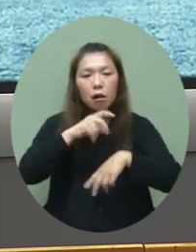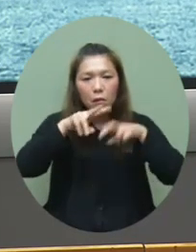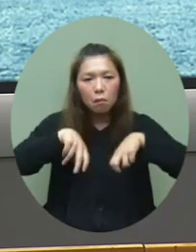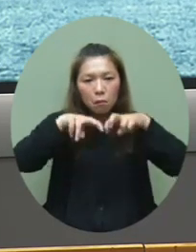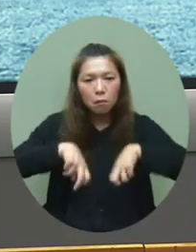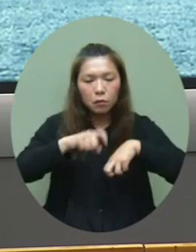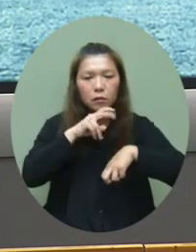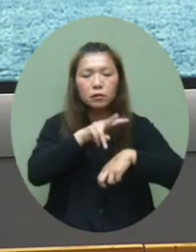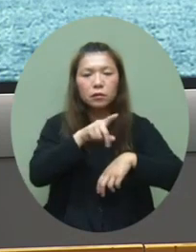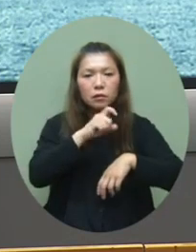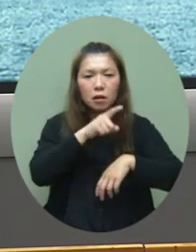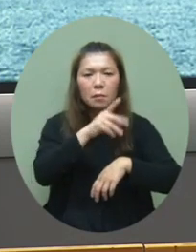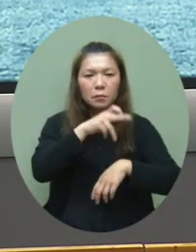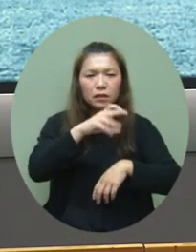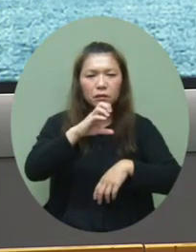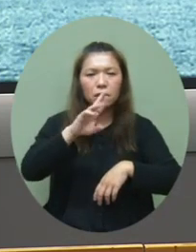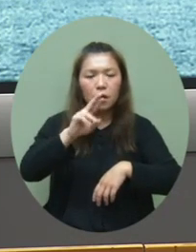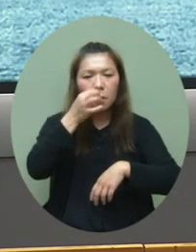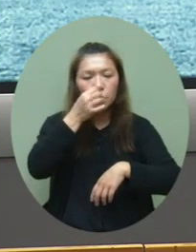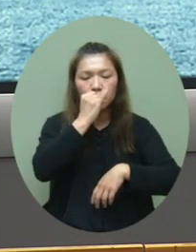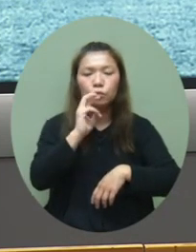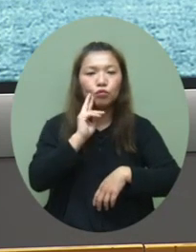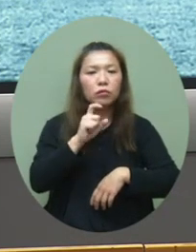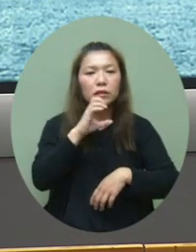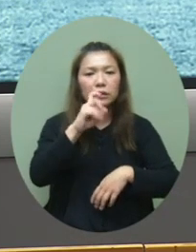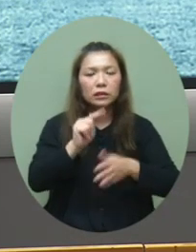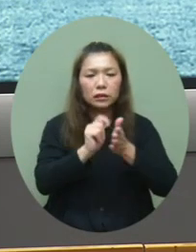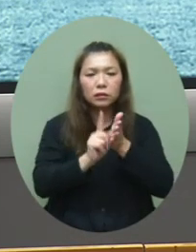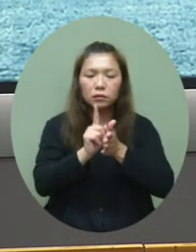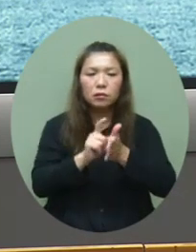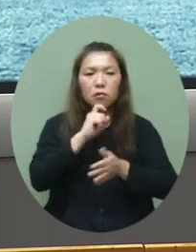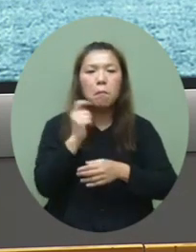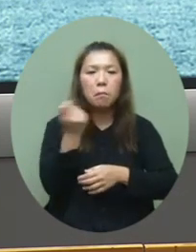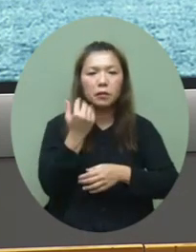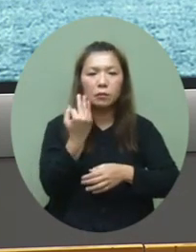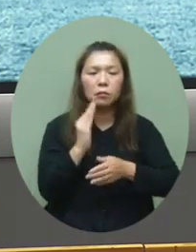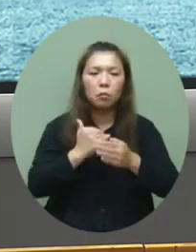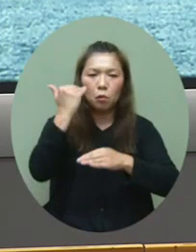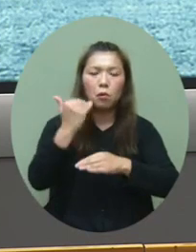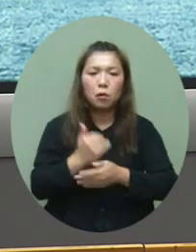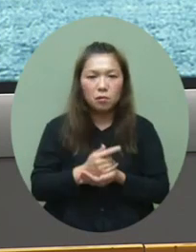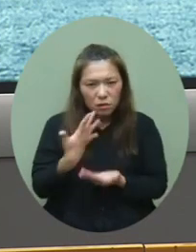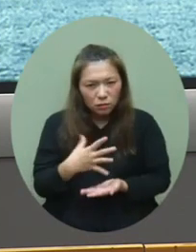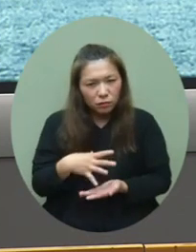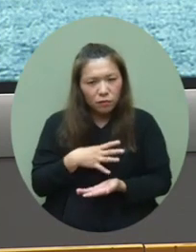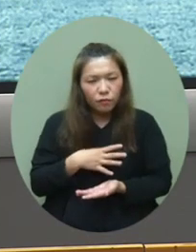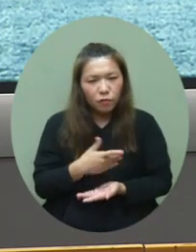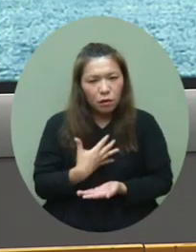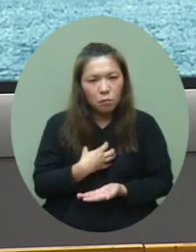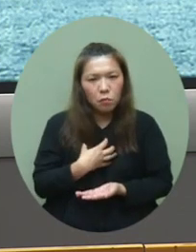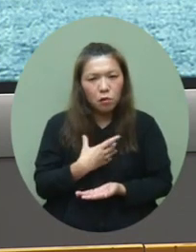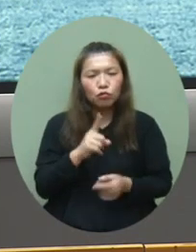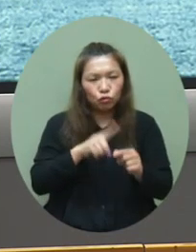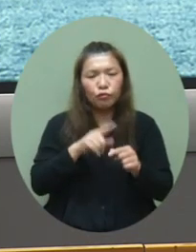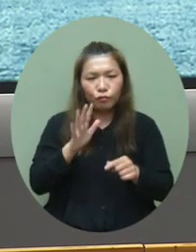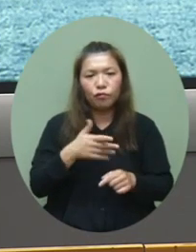都係發覺佢個 PCR 係陽性嘅 ，CT value 都大過30。咁佢個情形，我哋都覺得佢似係一個中